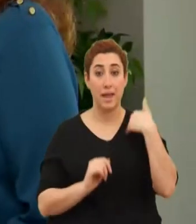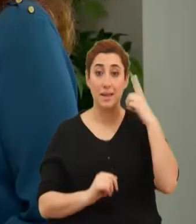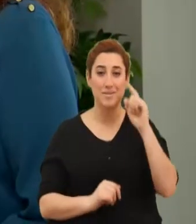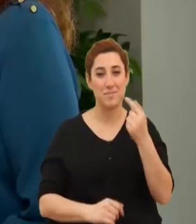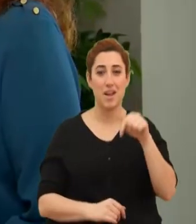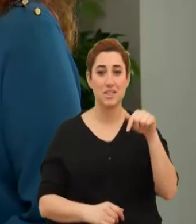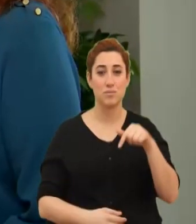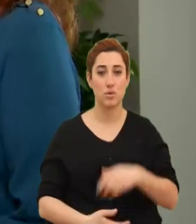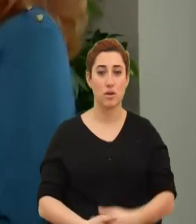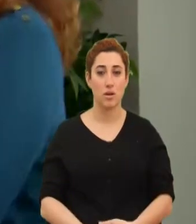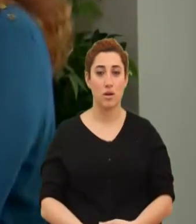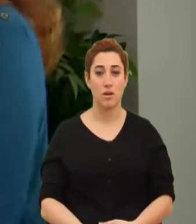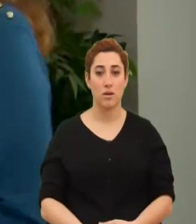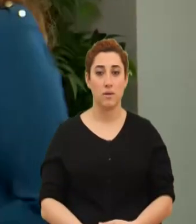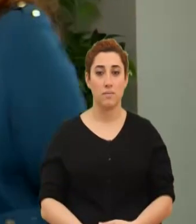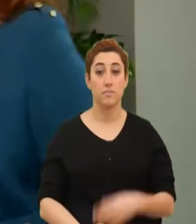misin biraz buraya?